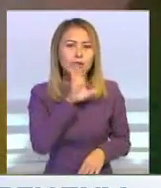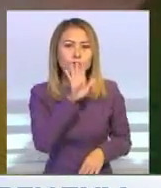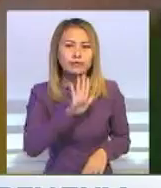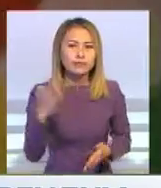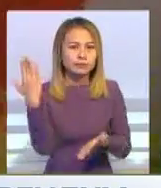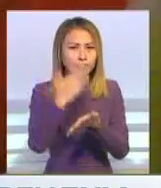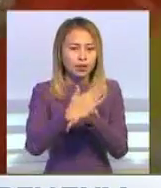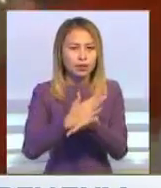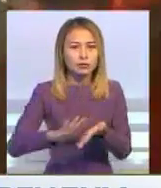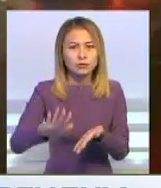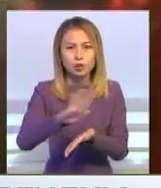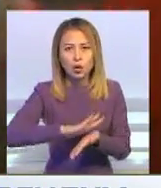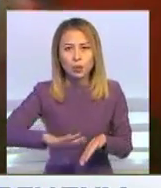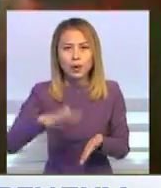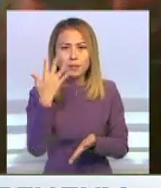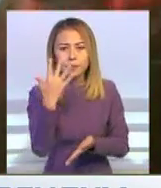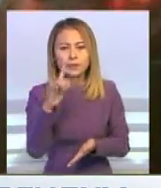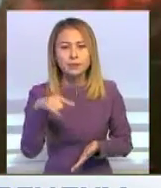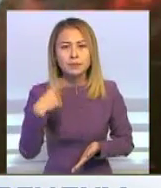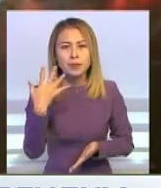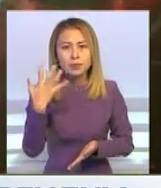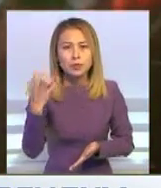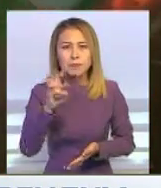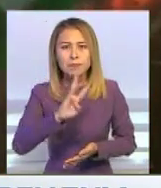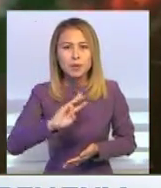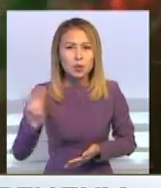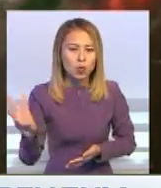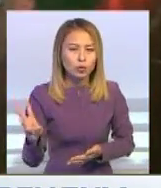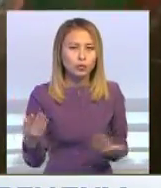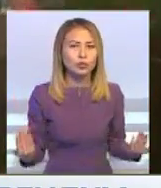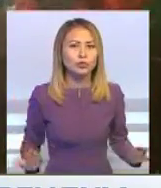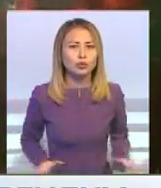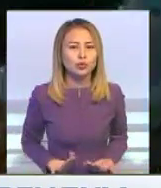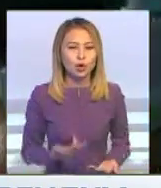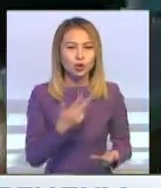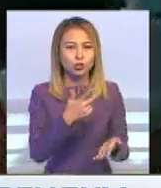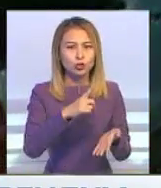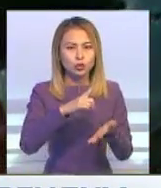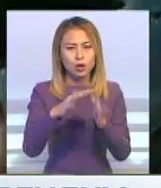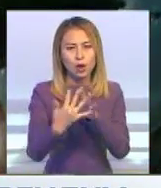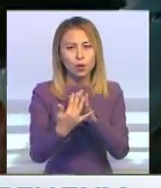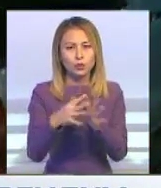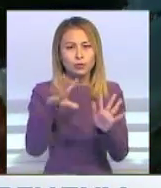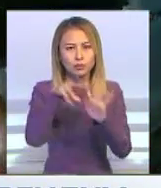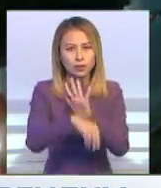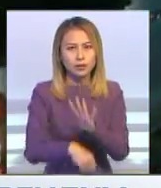солтүстік шығысында орналасқан. Құрамына 5,5 миллиондай тұрғыны бар 3 провинция кіреді.